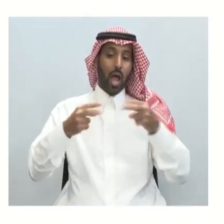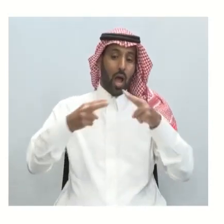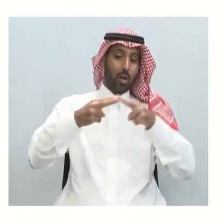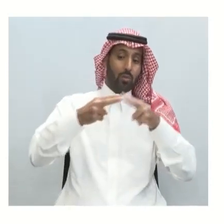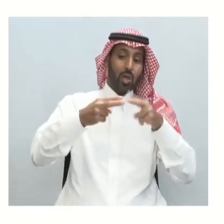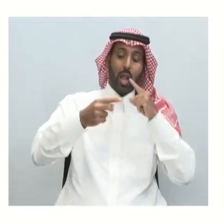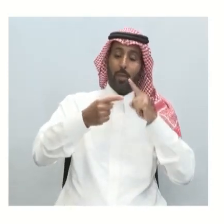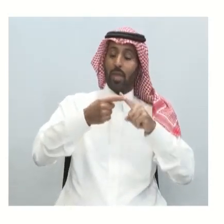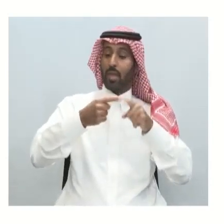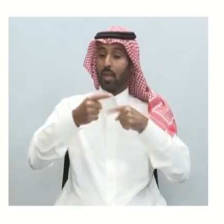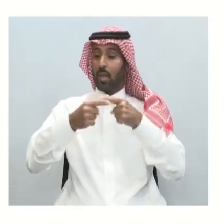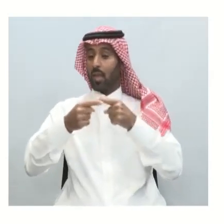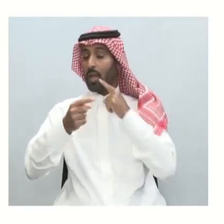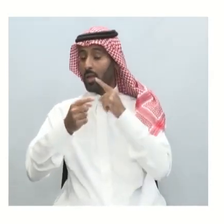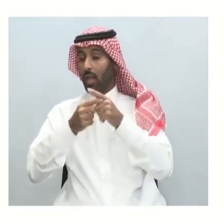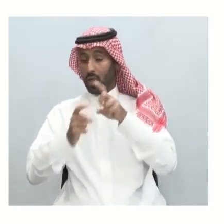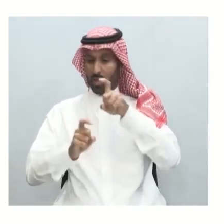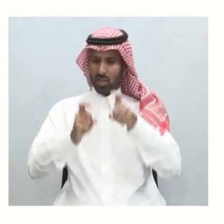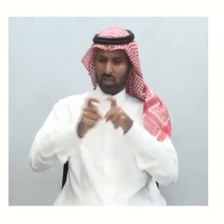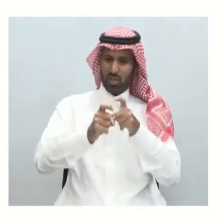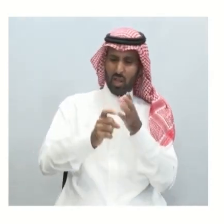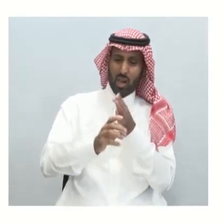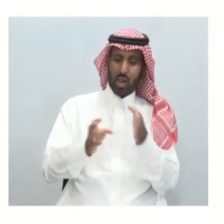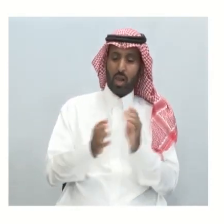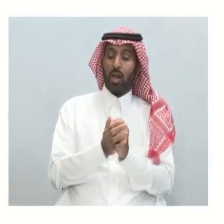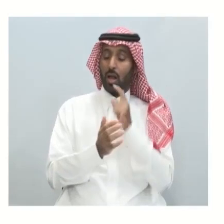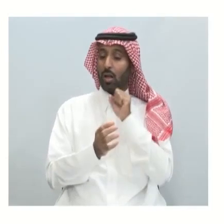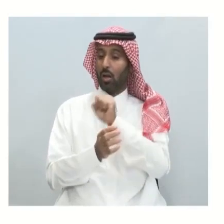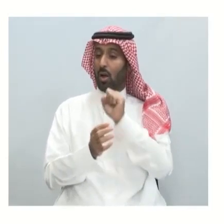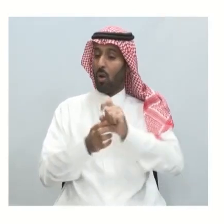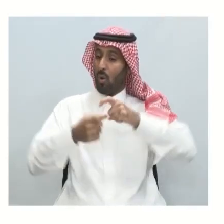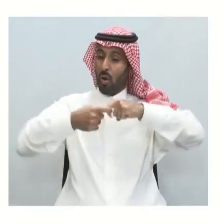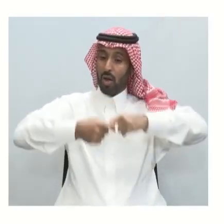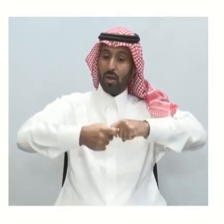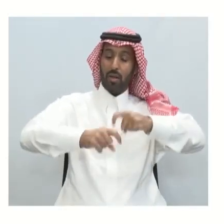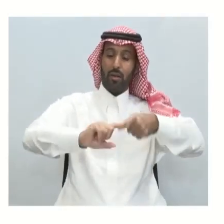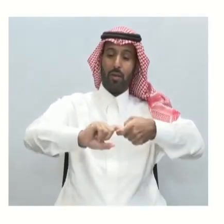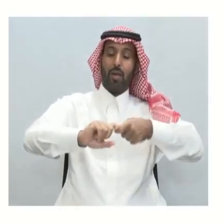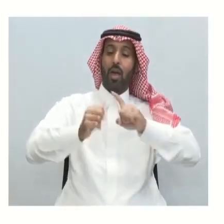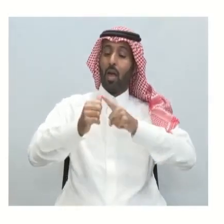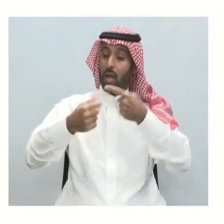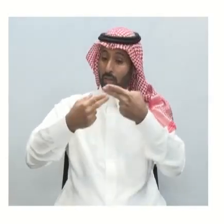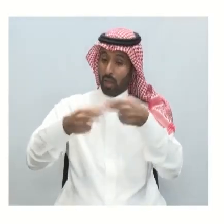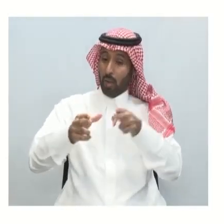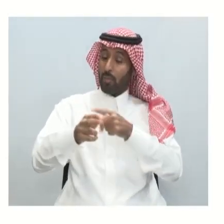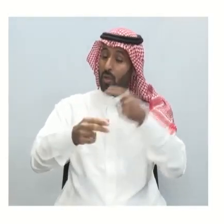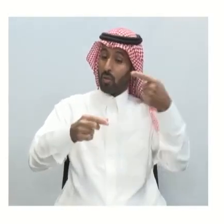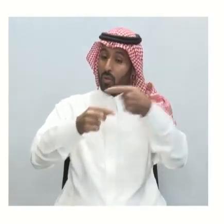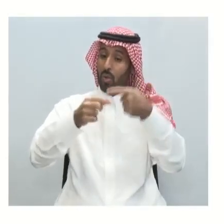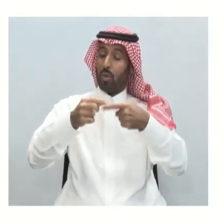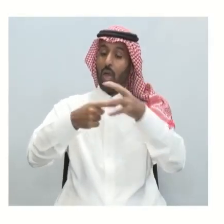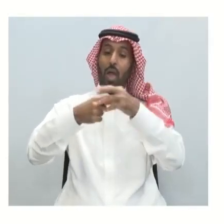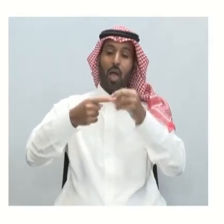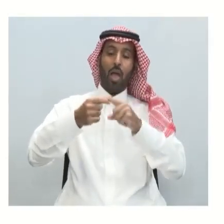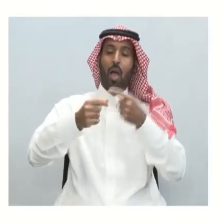والقطبيه سناخذ فيه الميل الالكتروني الكهروسالبيه خواص الروابط ونبدا بالروابط التساهميه القطبيه